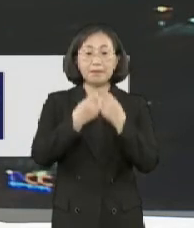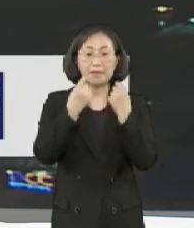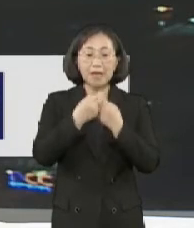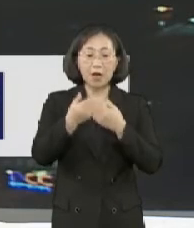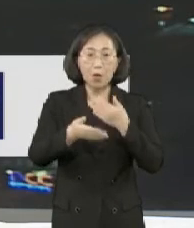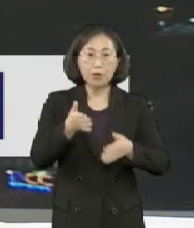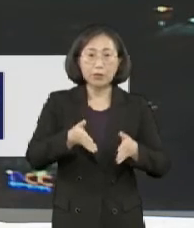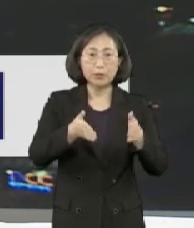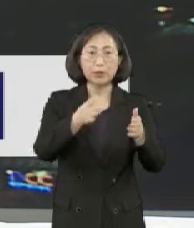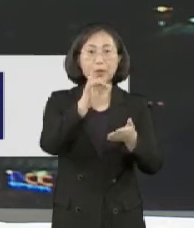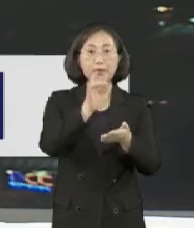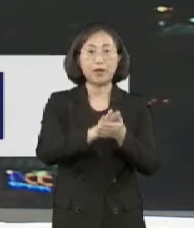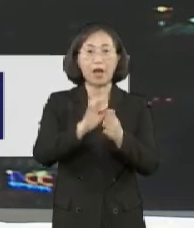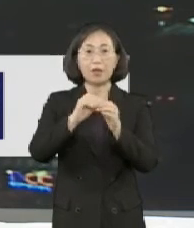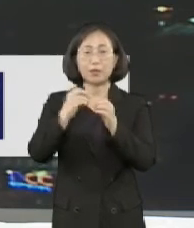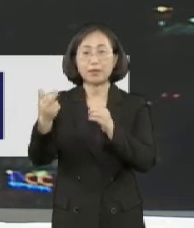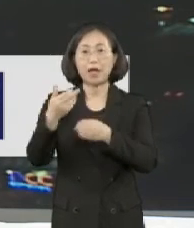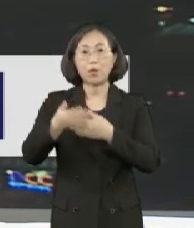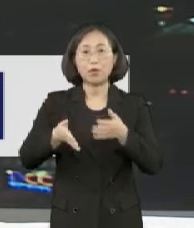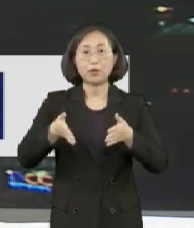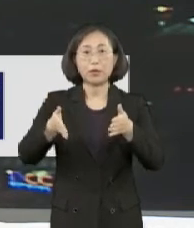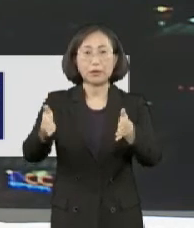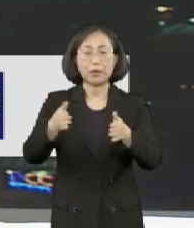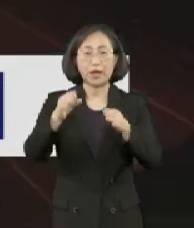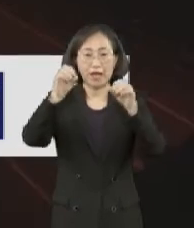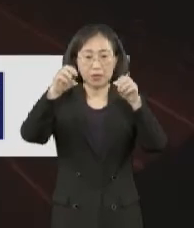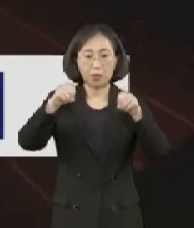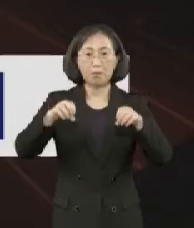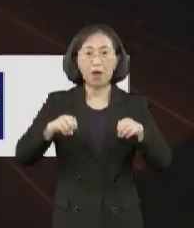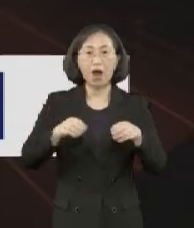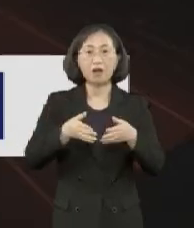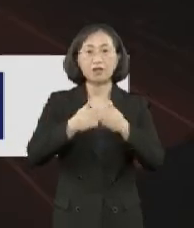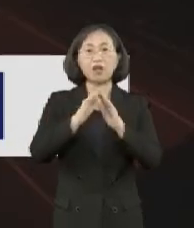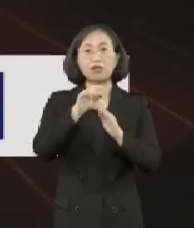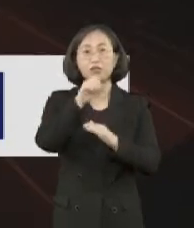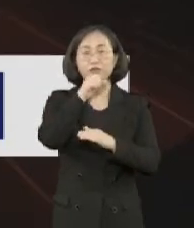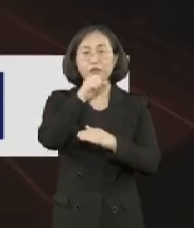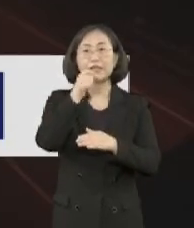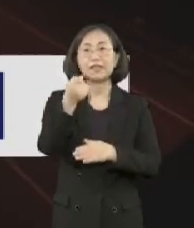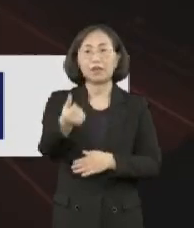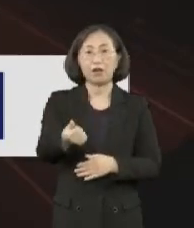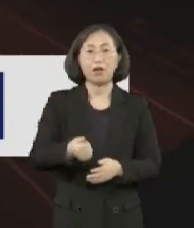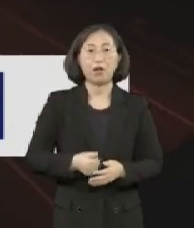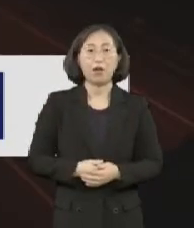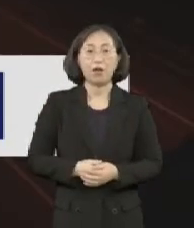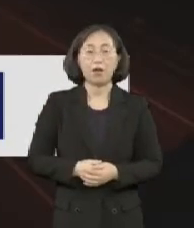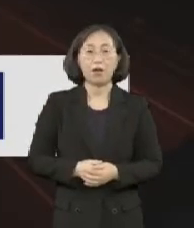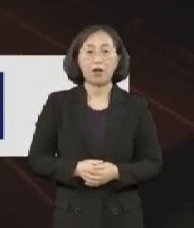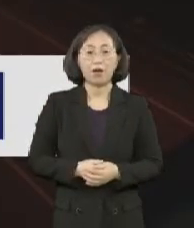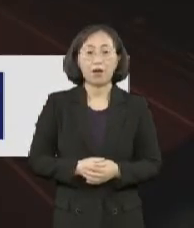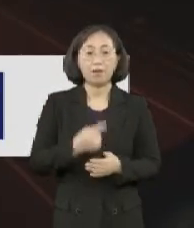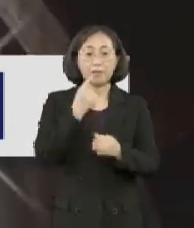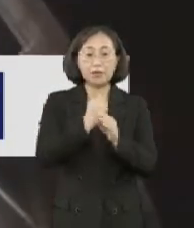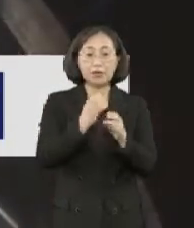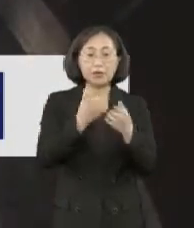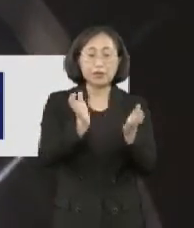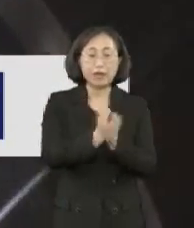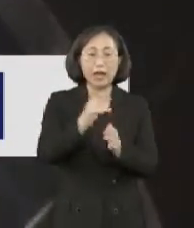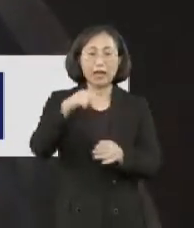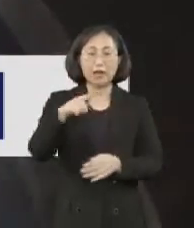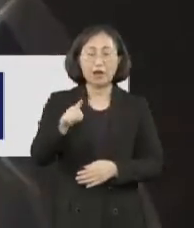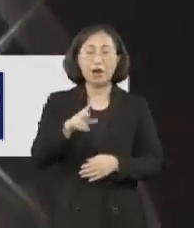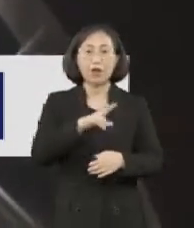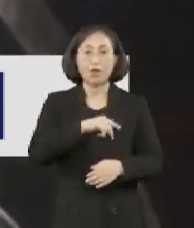민자고속도로 인천 안 논 상강 고속도로의 조명설치 유리 크게 낮은 것으로 나타났습니다 더불어 민주 다소 병